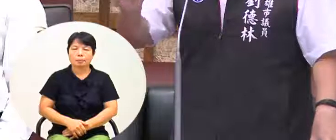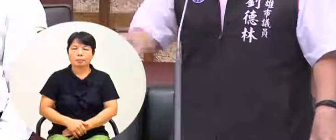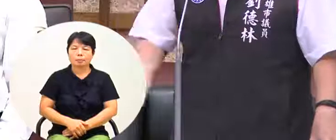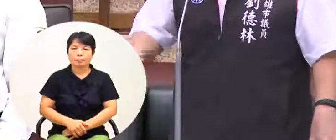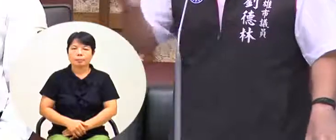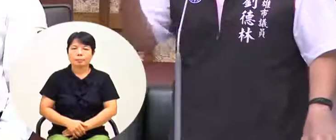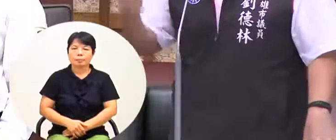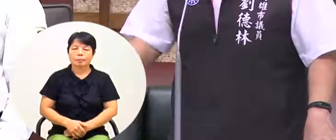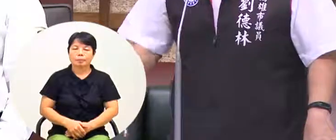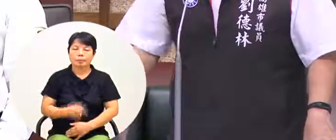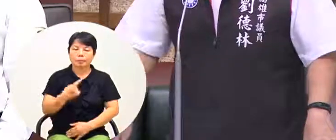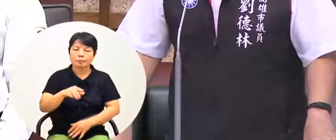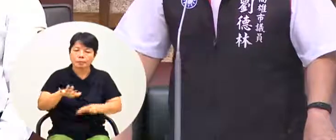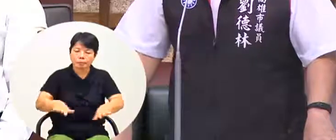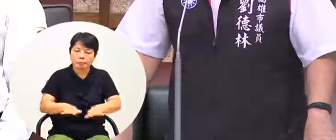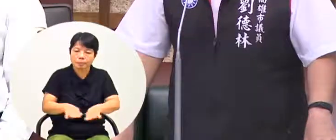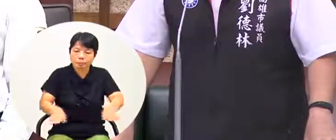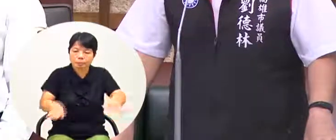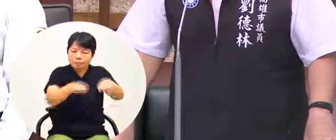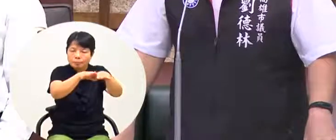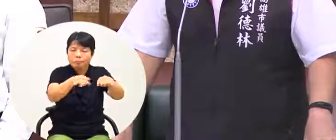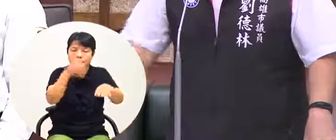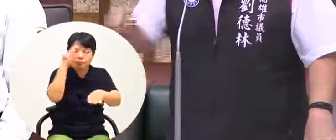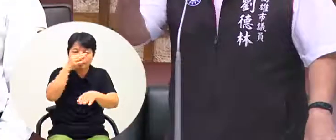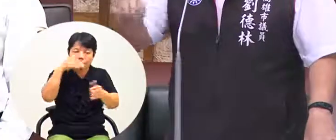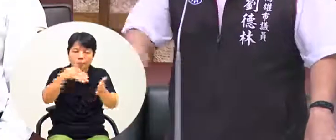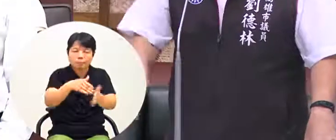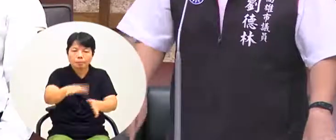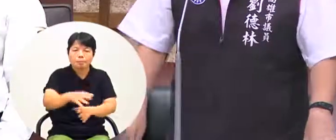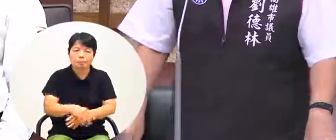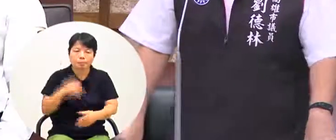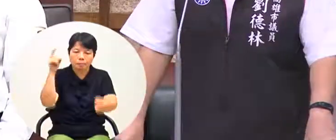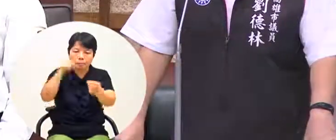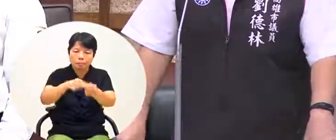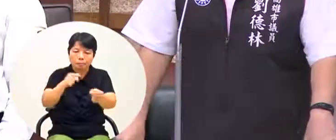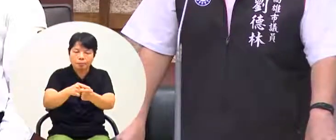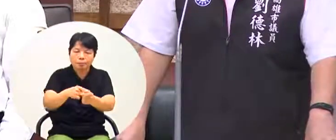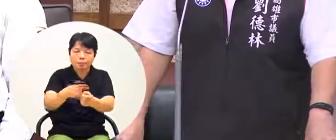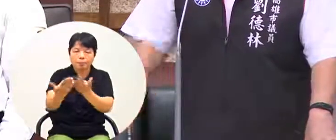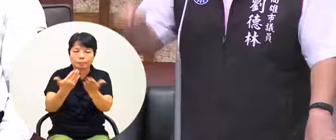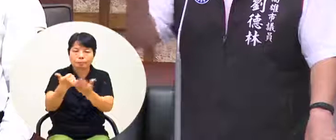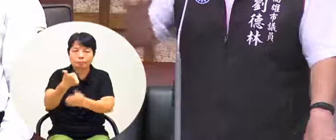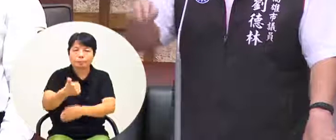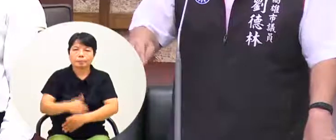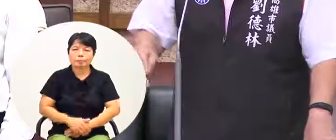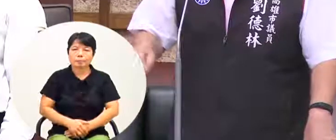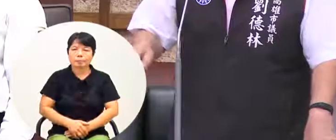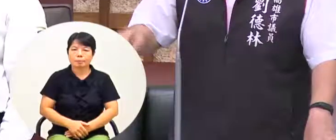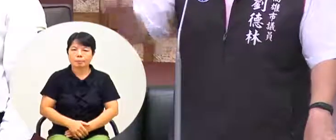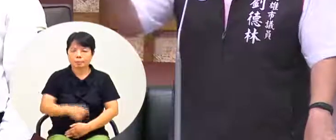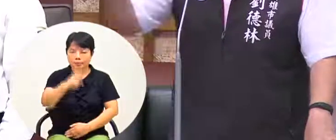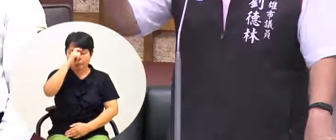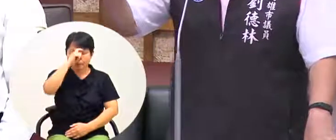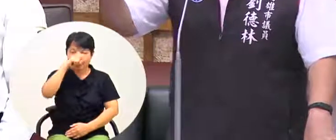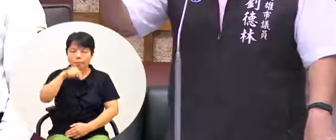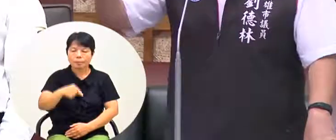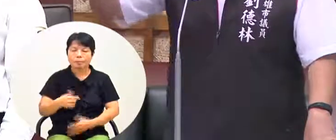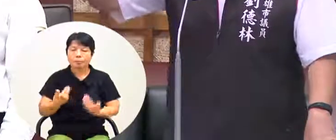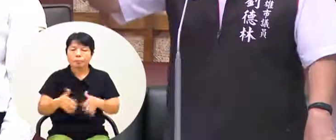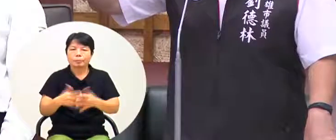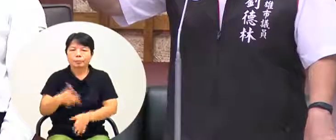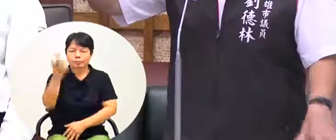够看到未来的愿景会好一点，这是我希望你在这上面不要说很坚持。